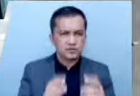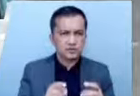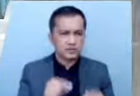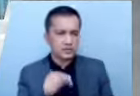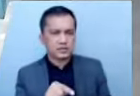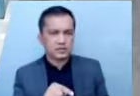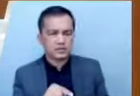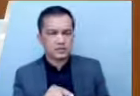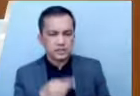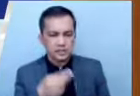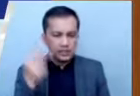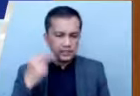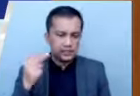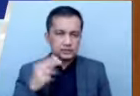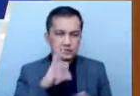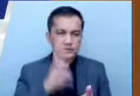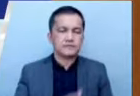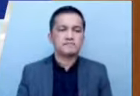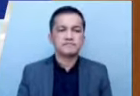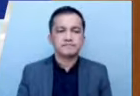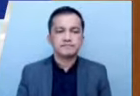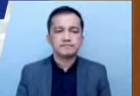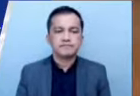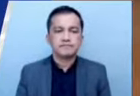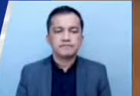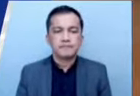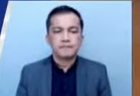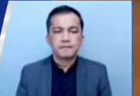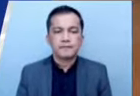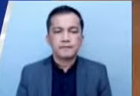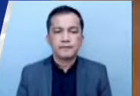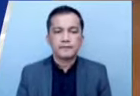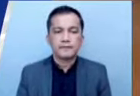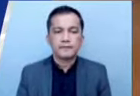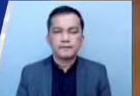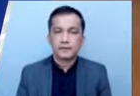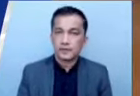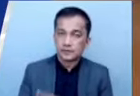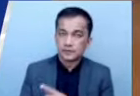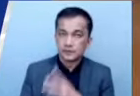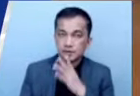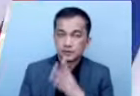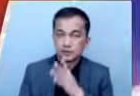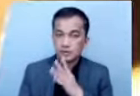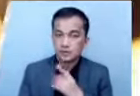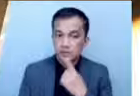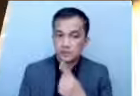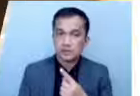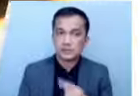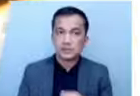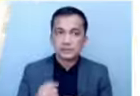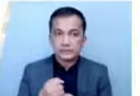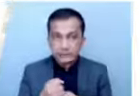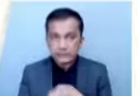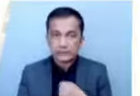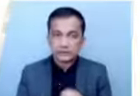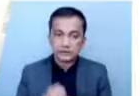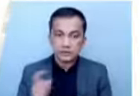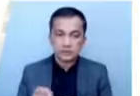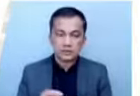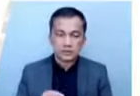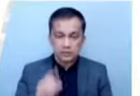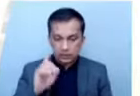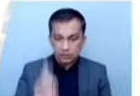heritage site. Right-of-way acquisition in Metro Manila is an inch-per-inch struggle. Sa lalim na 30 meters